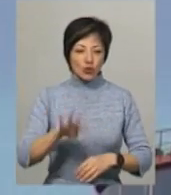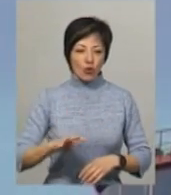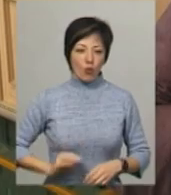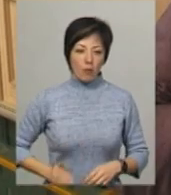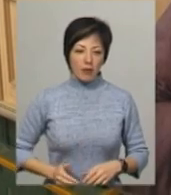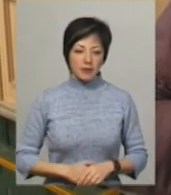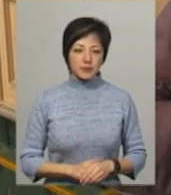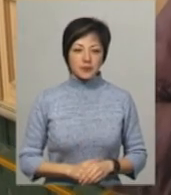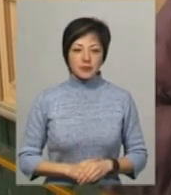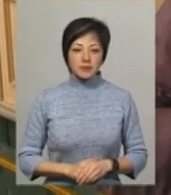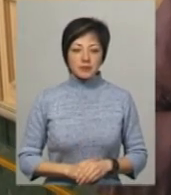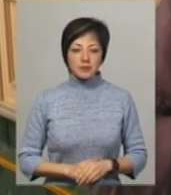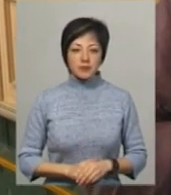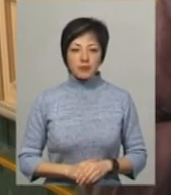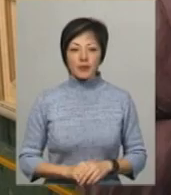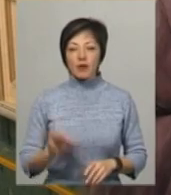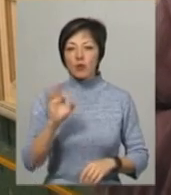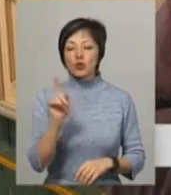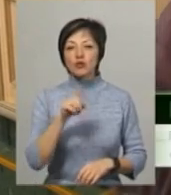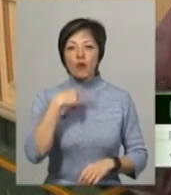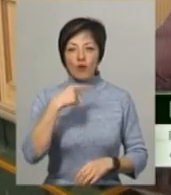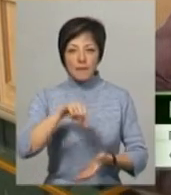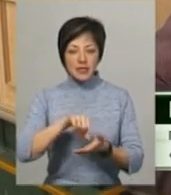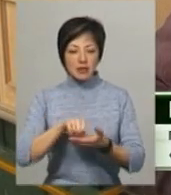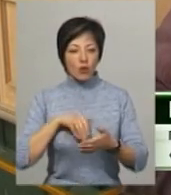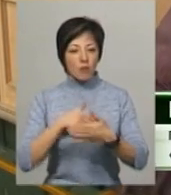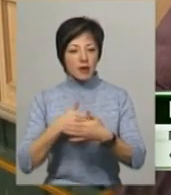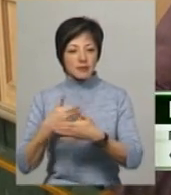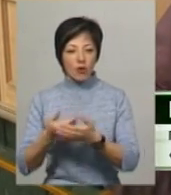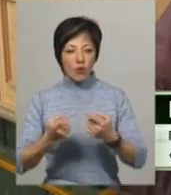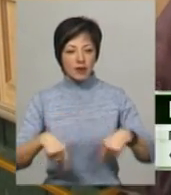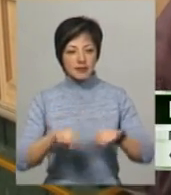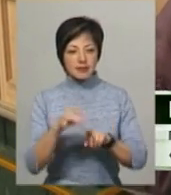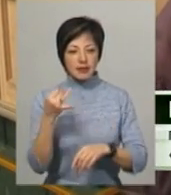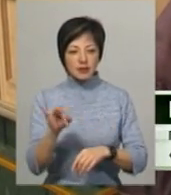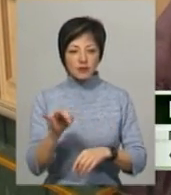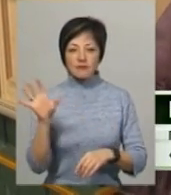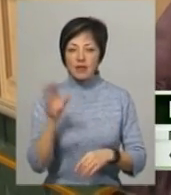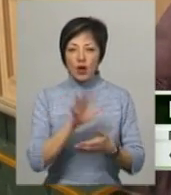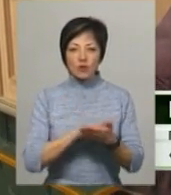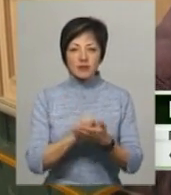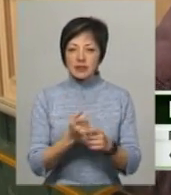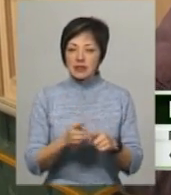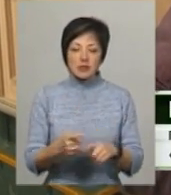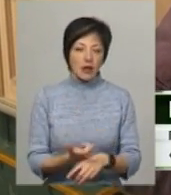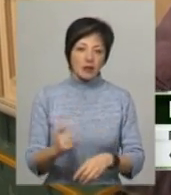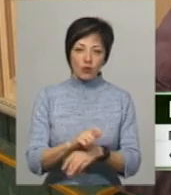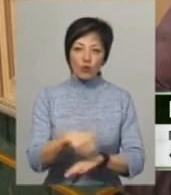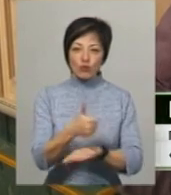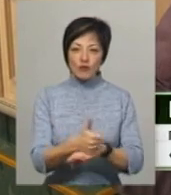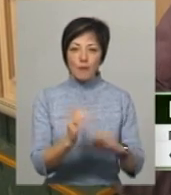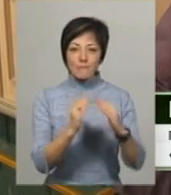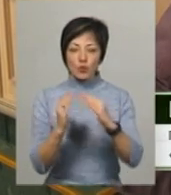компаній. Про те, що говорять представники громадських організацій, що все розвалиться, це занадто. Основні